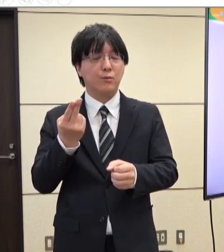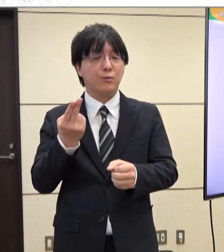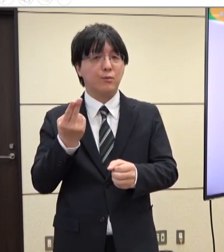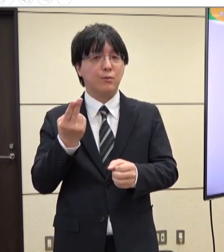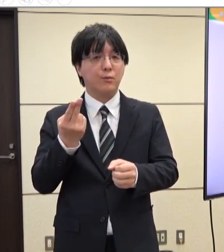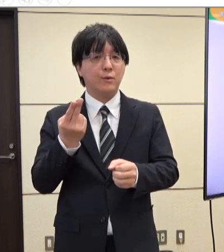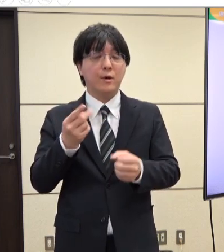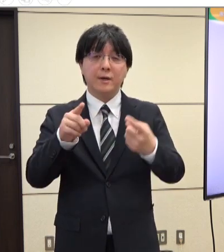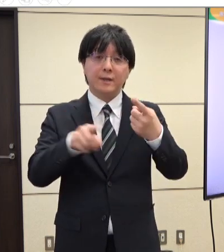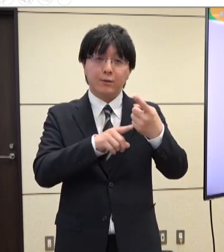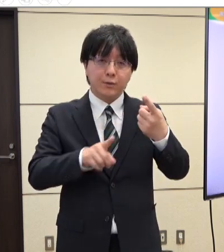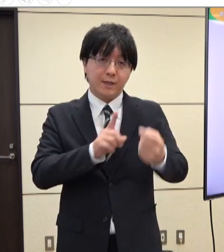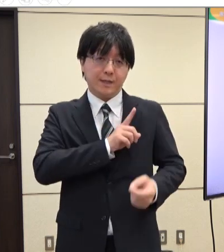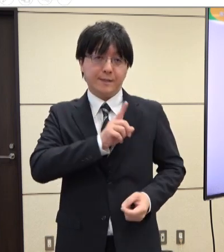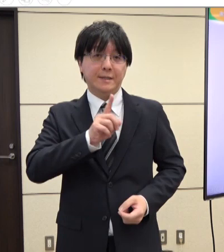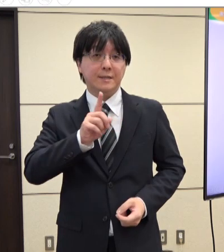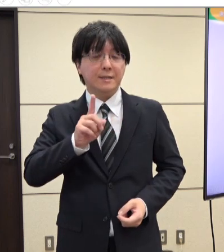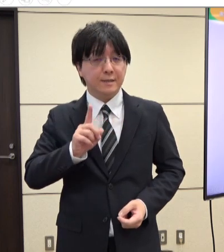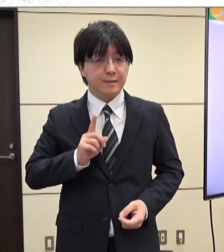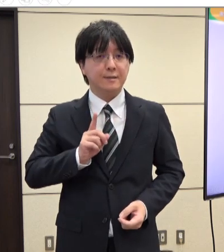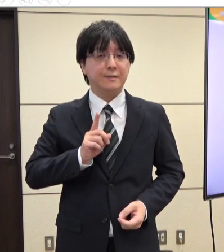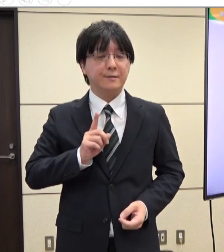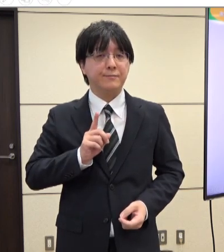1人の1日あたり、